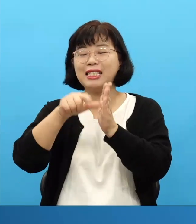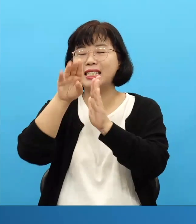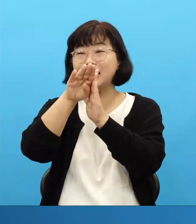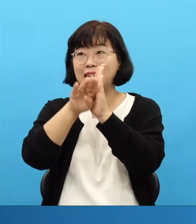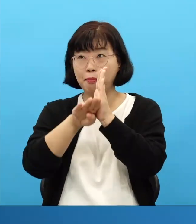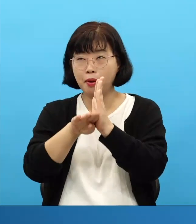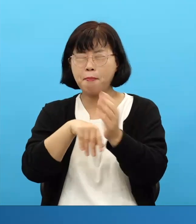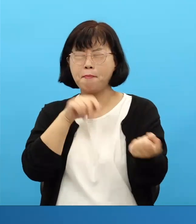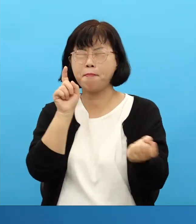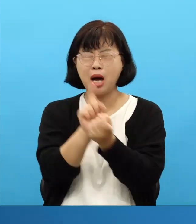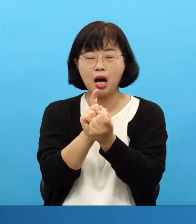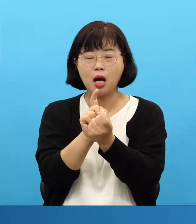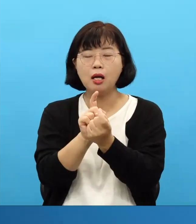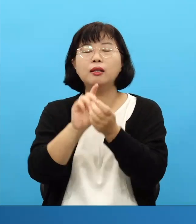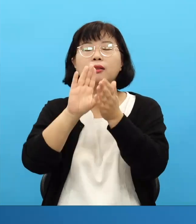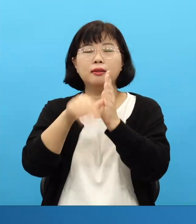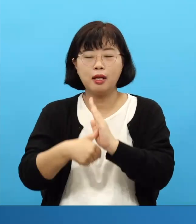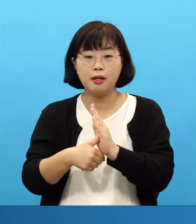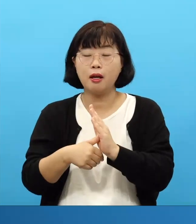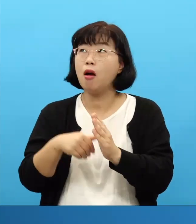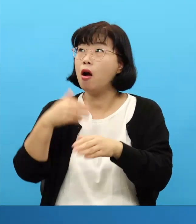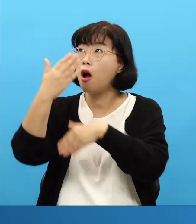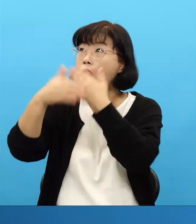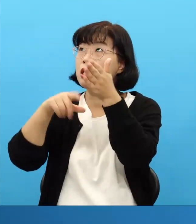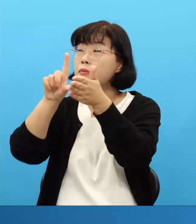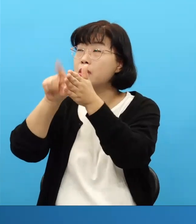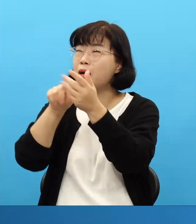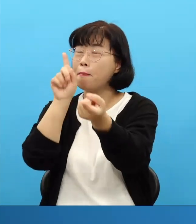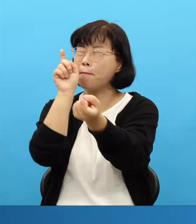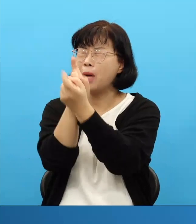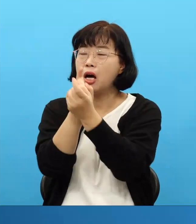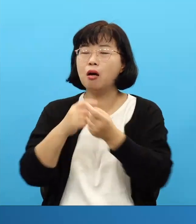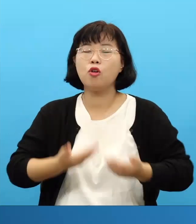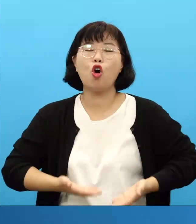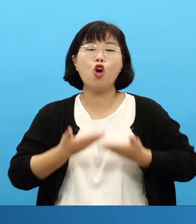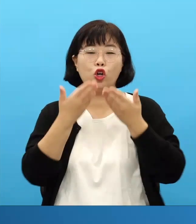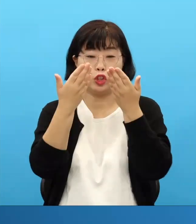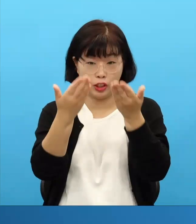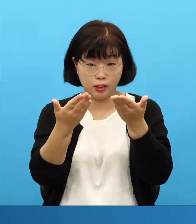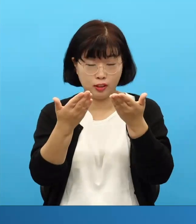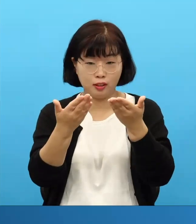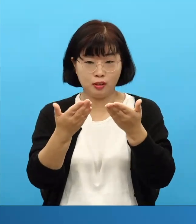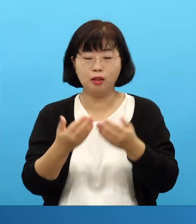헌신하는 사람. That you are the people who devote yourself in God's time schedule. 하나님의 시간표에